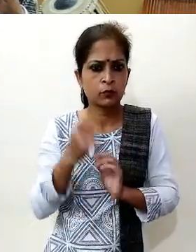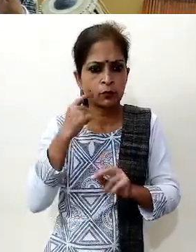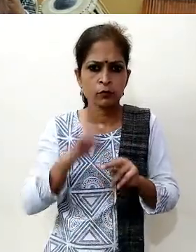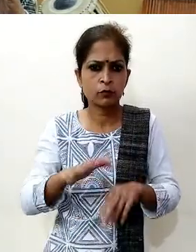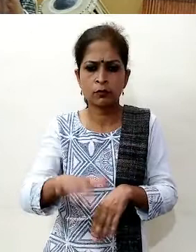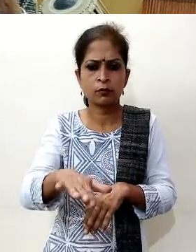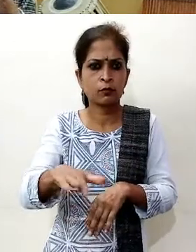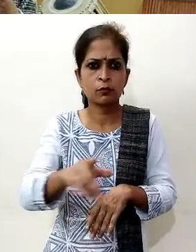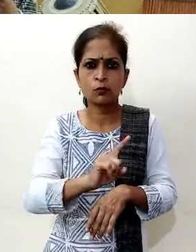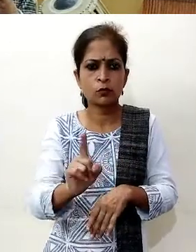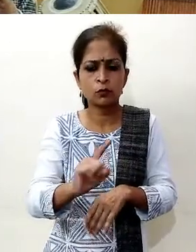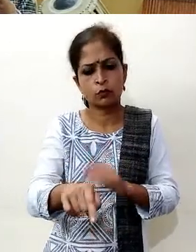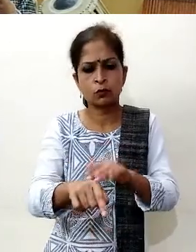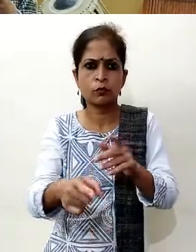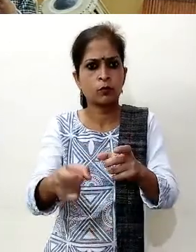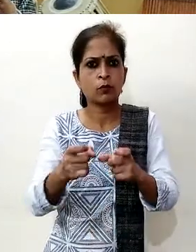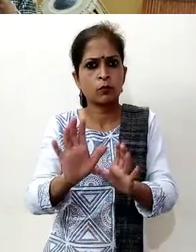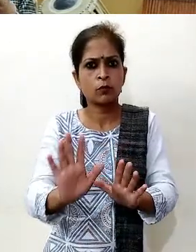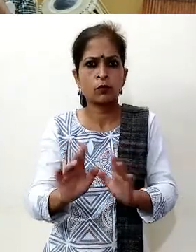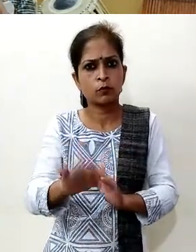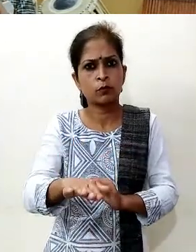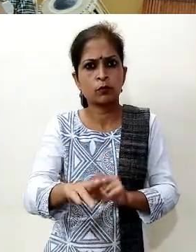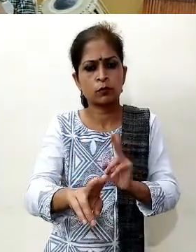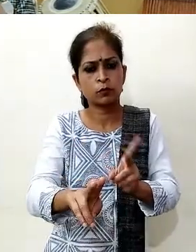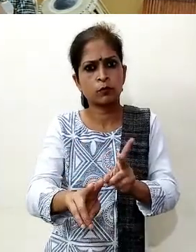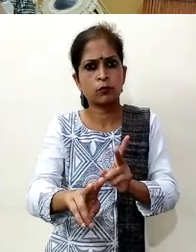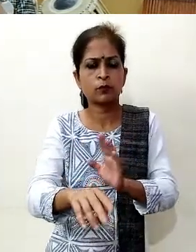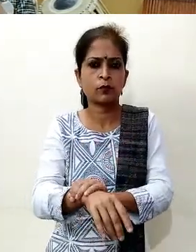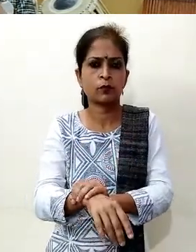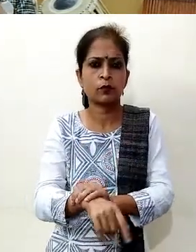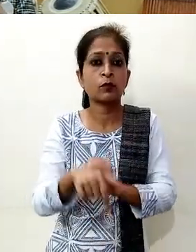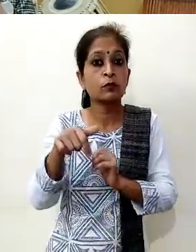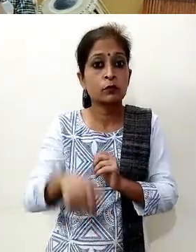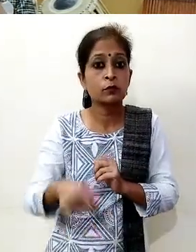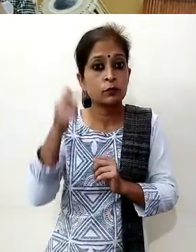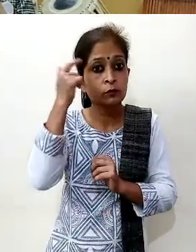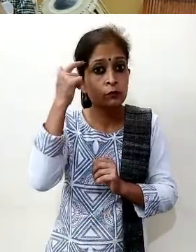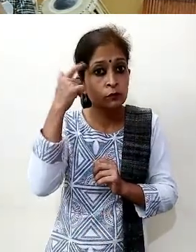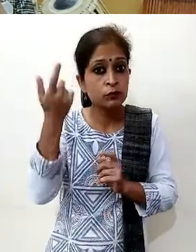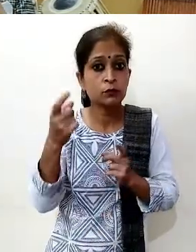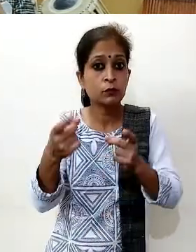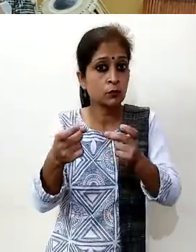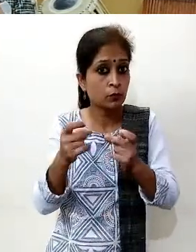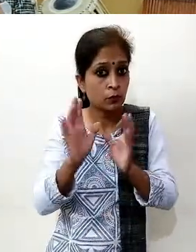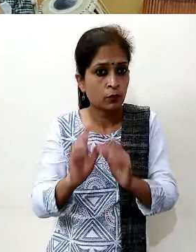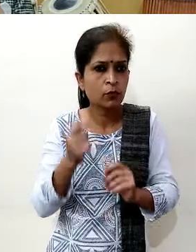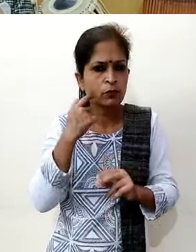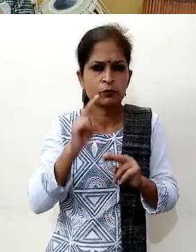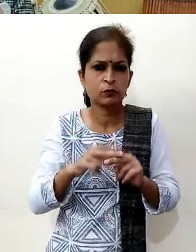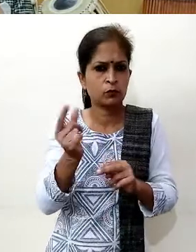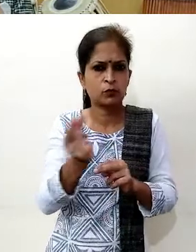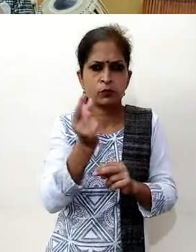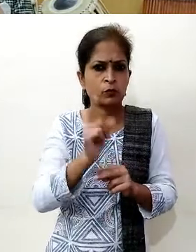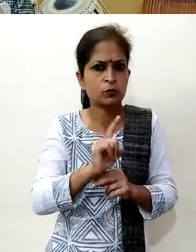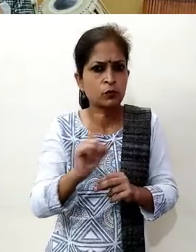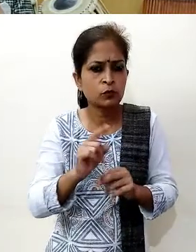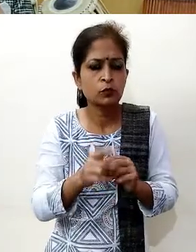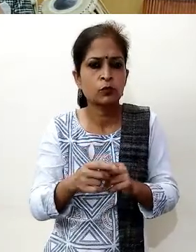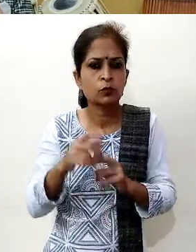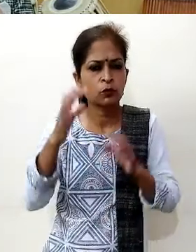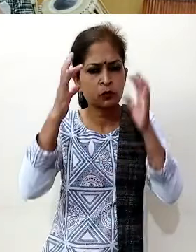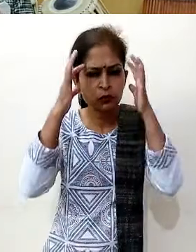हिलाना ना चाहूं तो ना हिले, वैसे ही बुद्धि पे भी इतना नियंत्रण कि अगर मैं इस्तेमाल करना ना चाहूं निर्णय लेने के